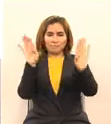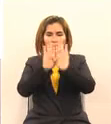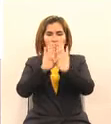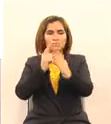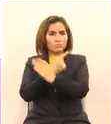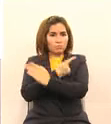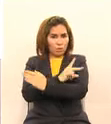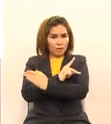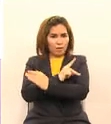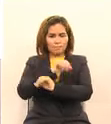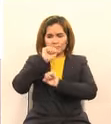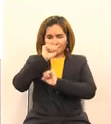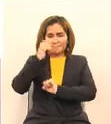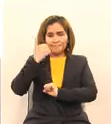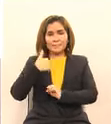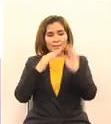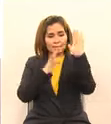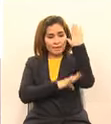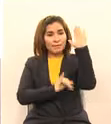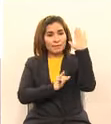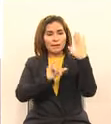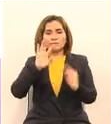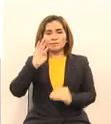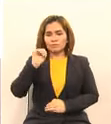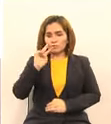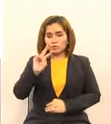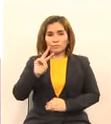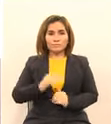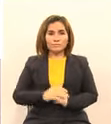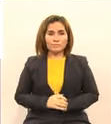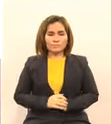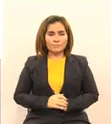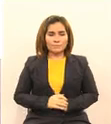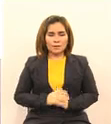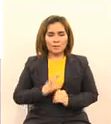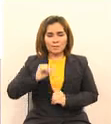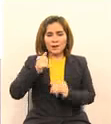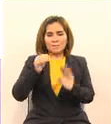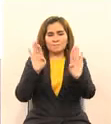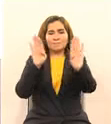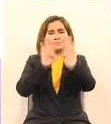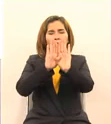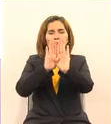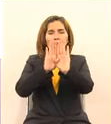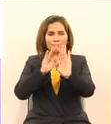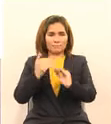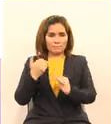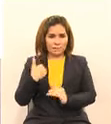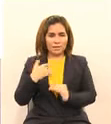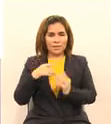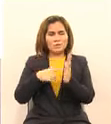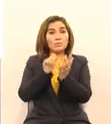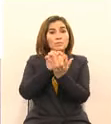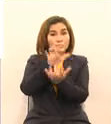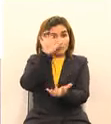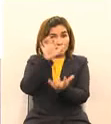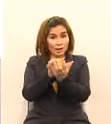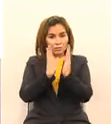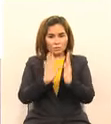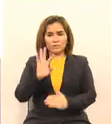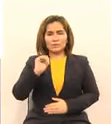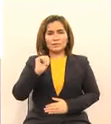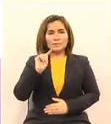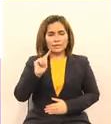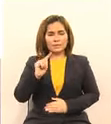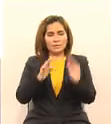มครับยะลา42รายนะครับก็มีการปิดเมืองก่อนหน้านี้แล้วนะฮะสมุทรปราการ41รายนะครับ